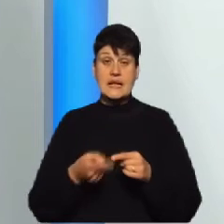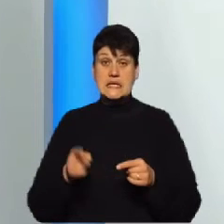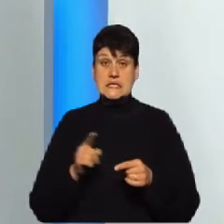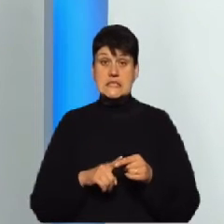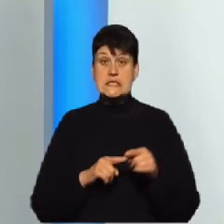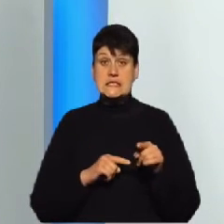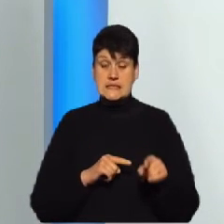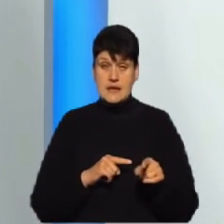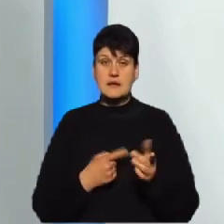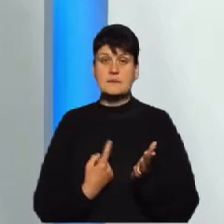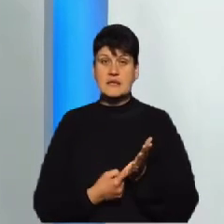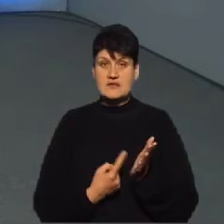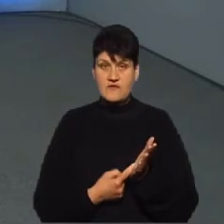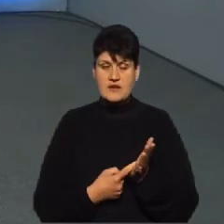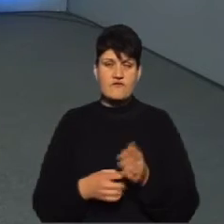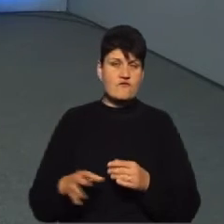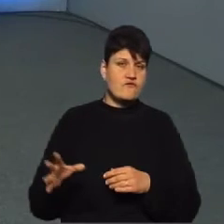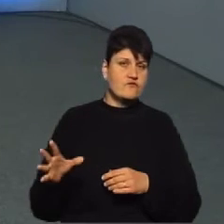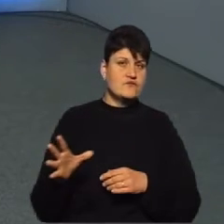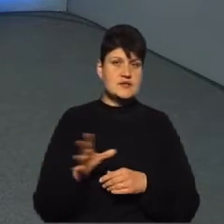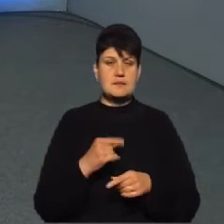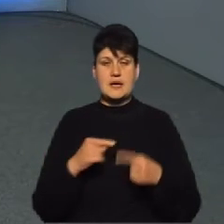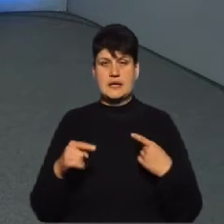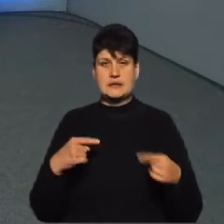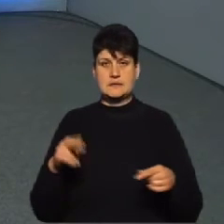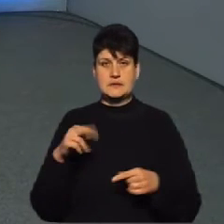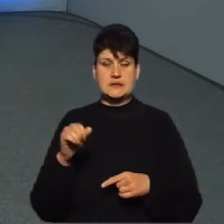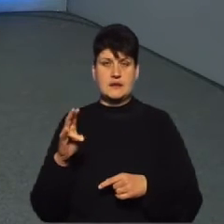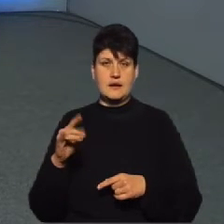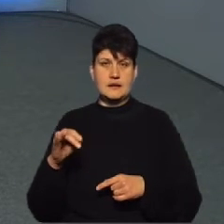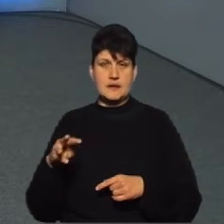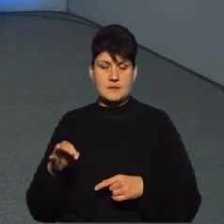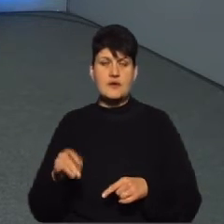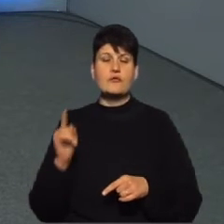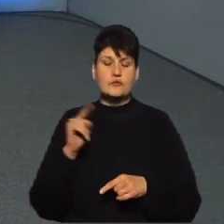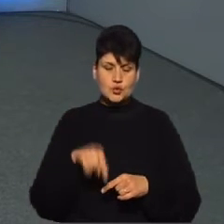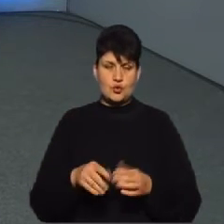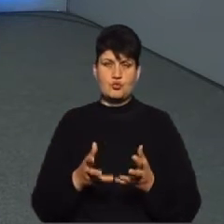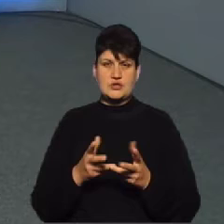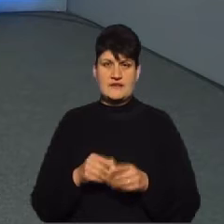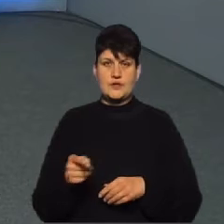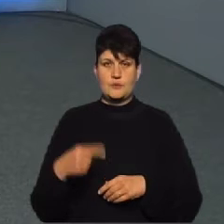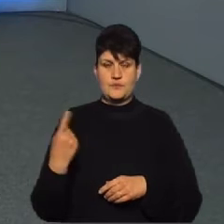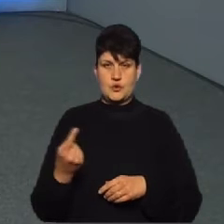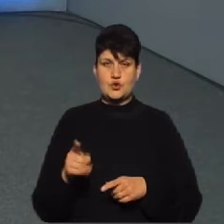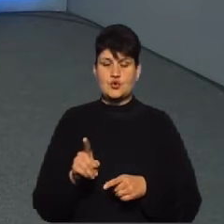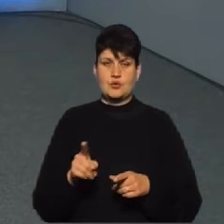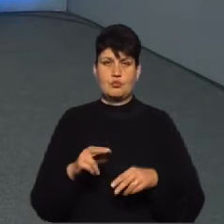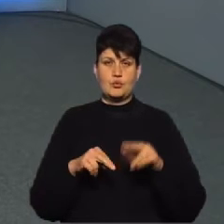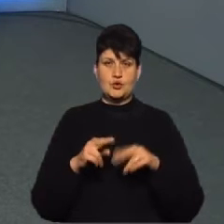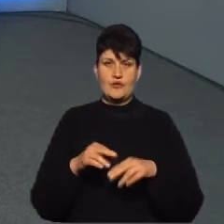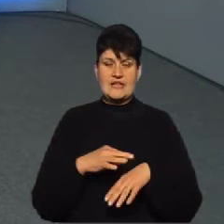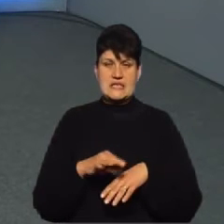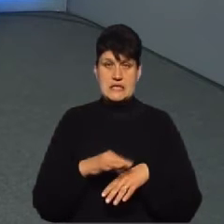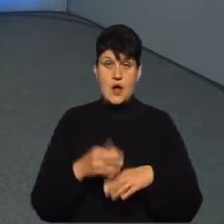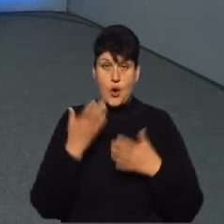підтверджується усіма статистичними даними, в тому числі на Тернопільщині, що побудова насилля, коли я не маю змоги,